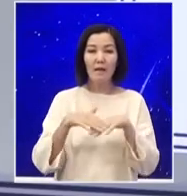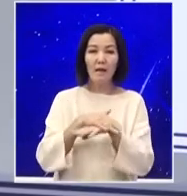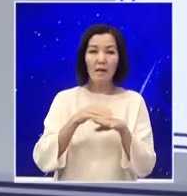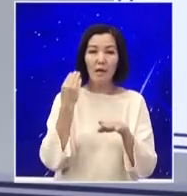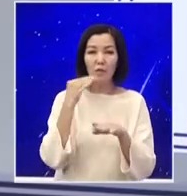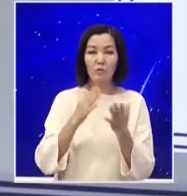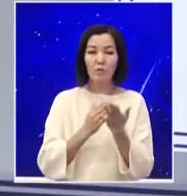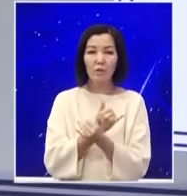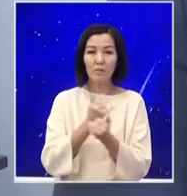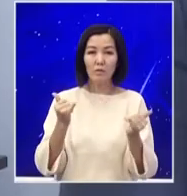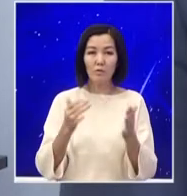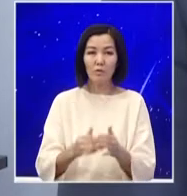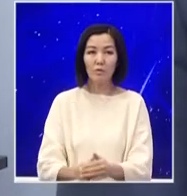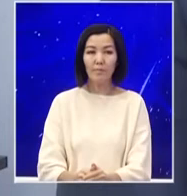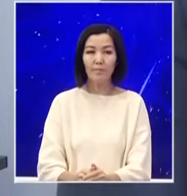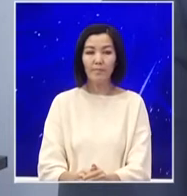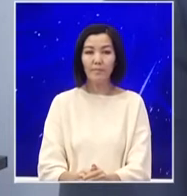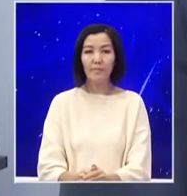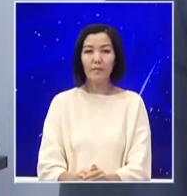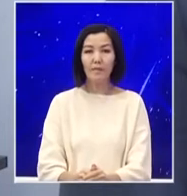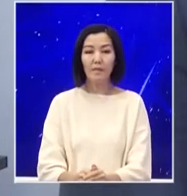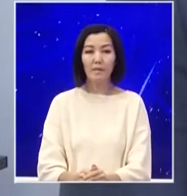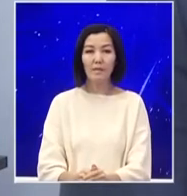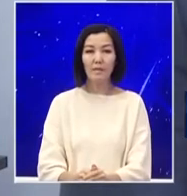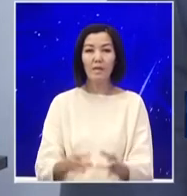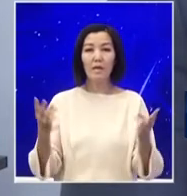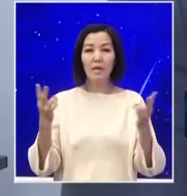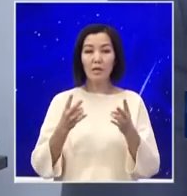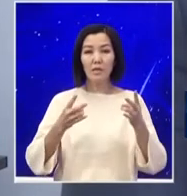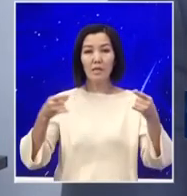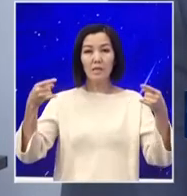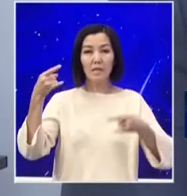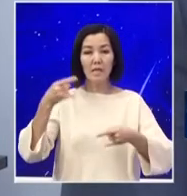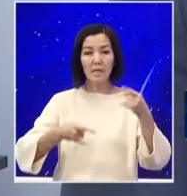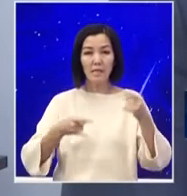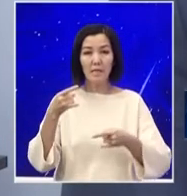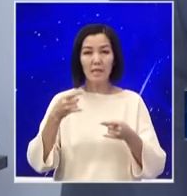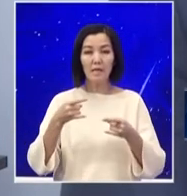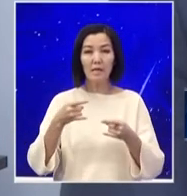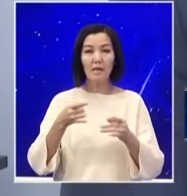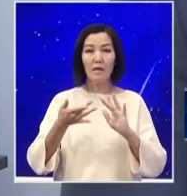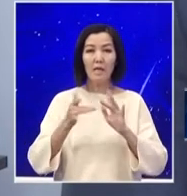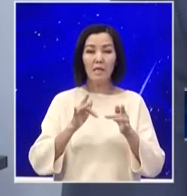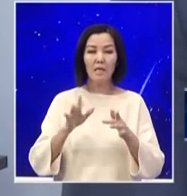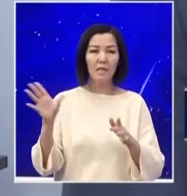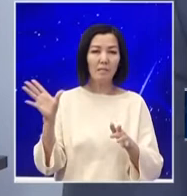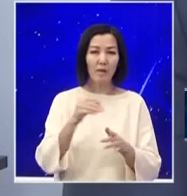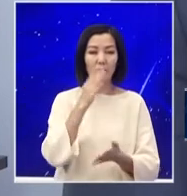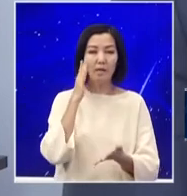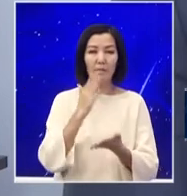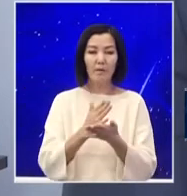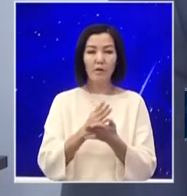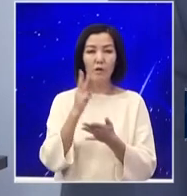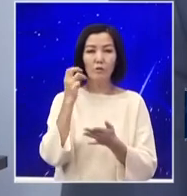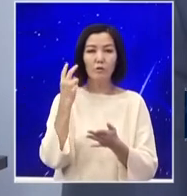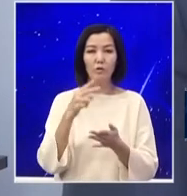сапалы қызмет көрсету. Диспансер орнатылған, тиісті теледидар, интернет, вайфай. Бізде жалпы облыс деңгейінде